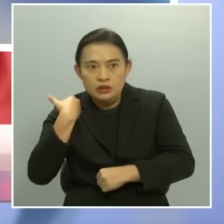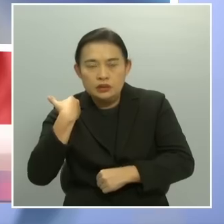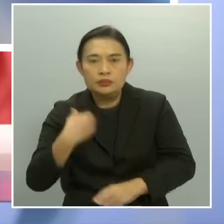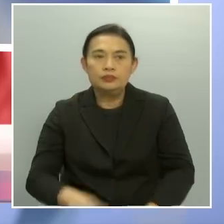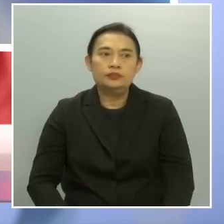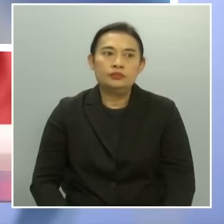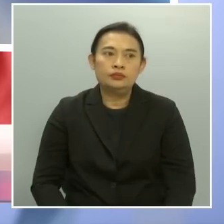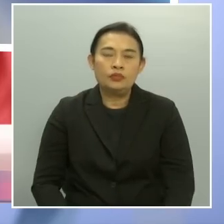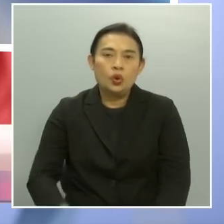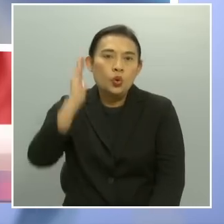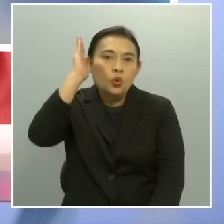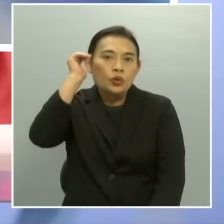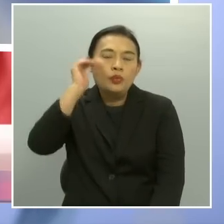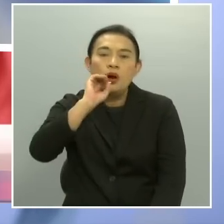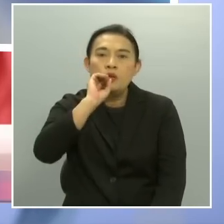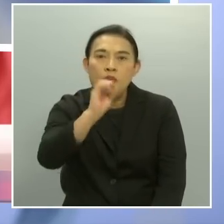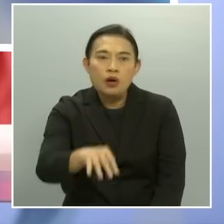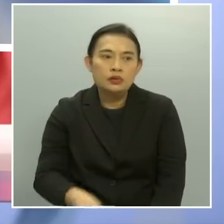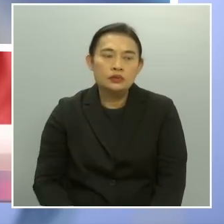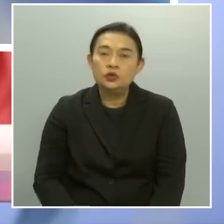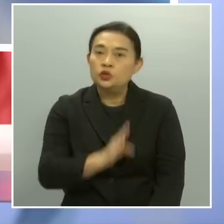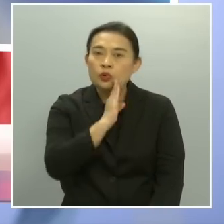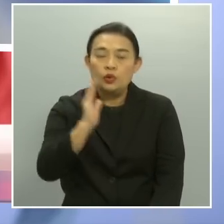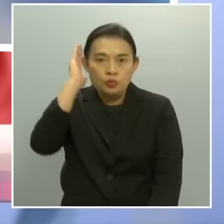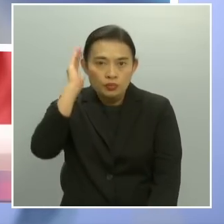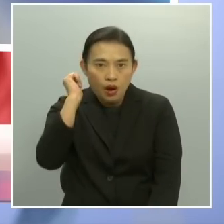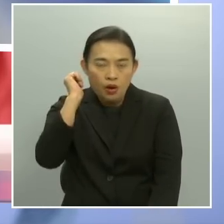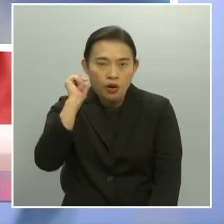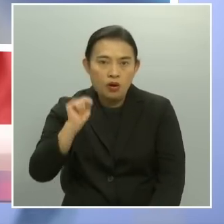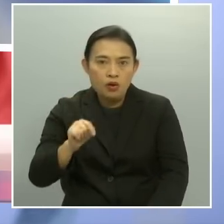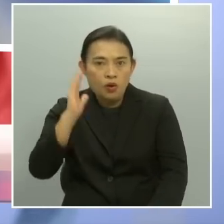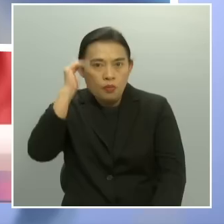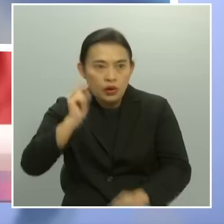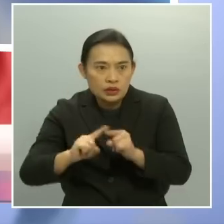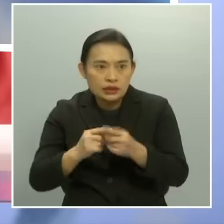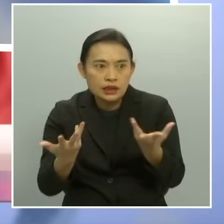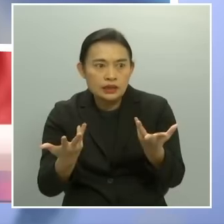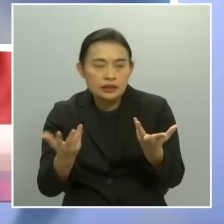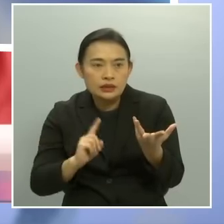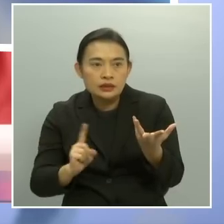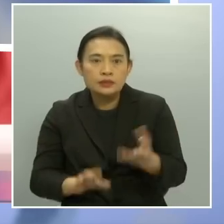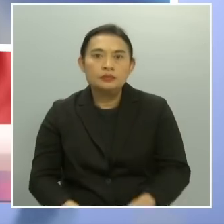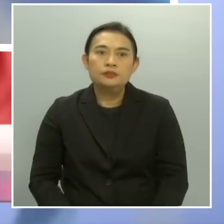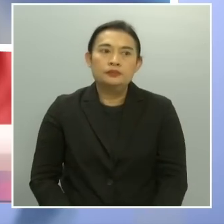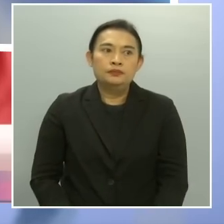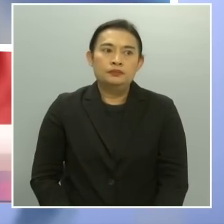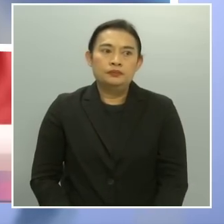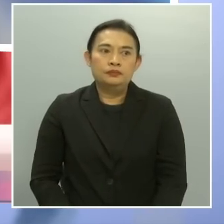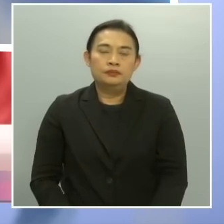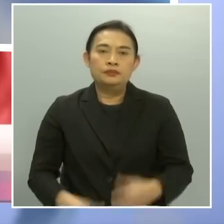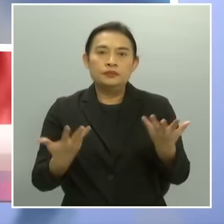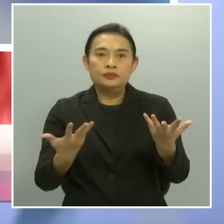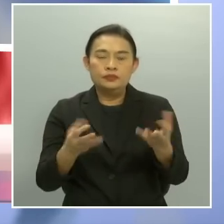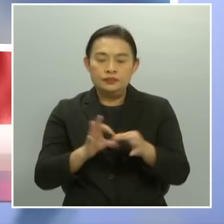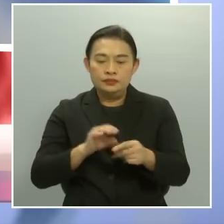ณพ่อสั่งเลยนะคะว่าถ้าเกิดคุณพ่อเป็นอะไรอีกไม่ต้องกู้คือคุณพ่อไม่อยากเป็นภาระแ